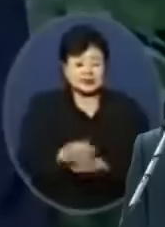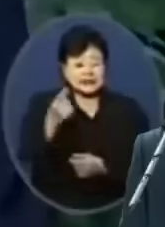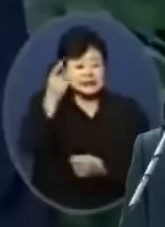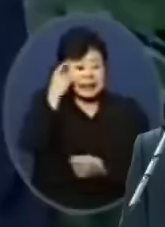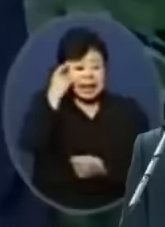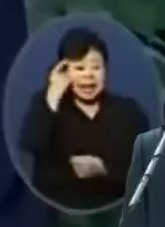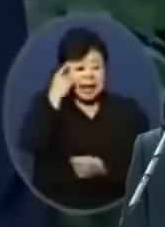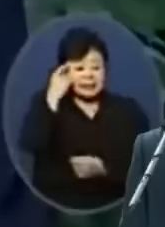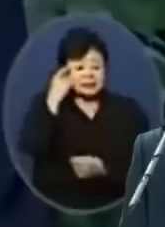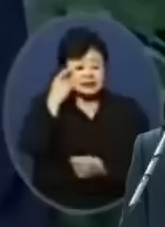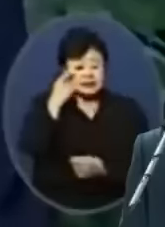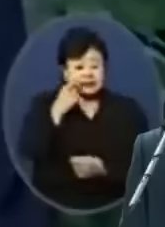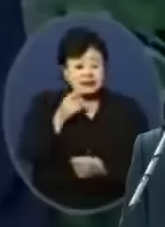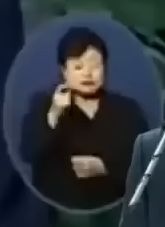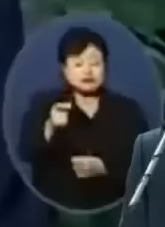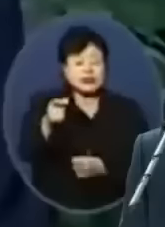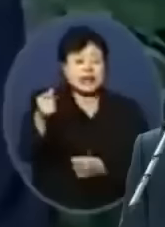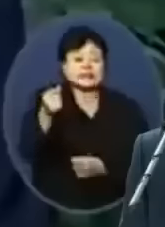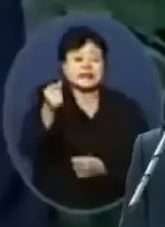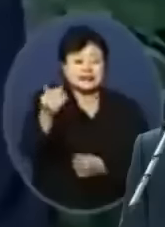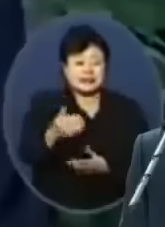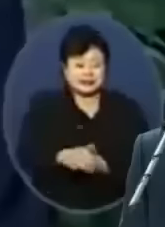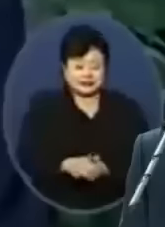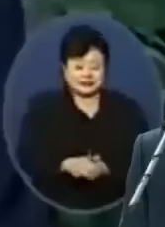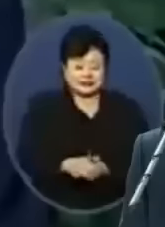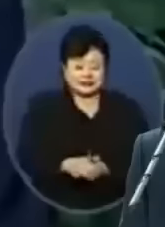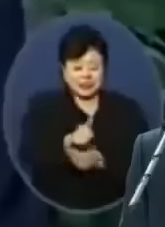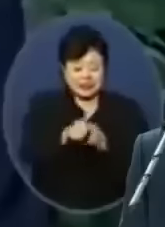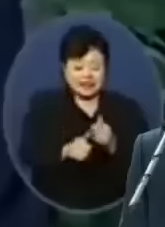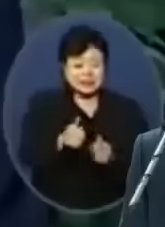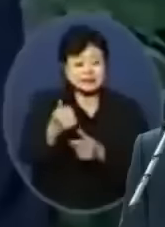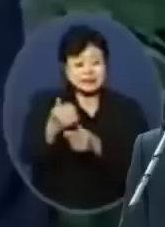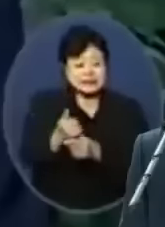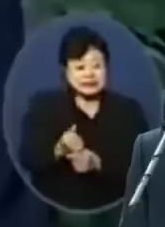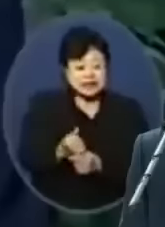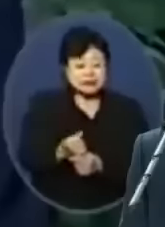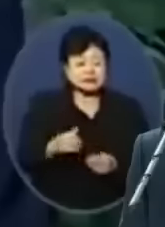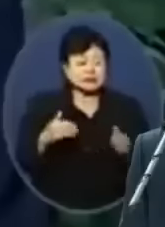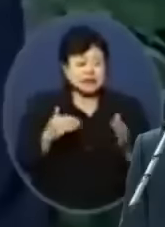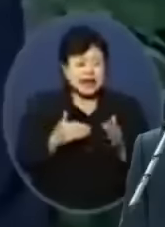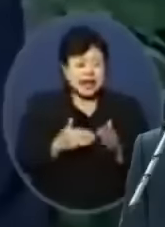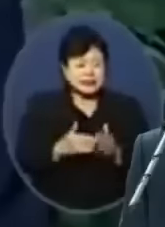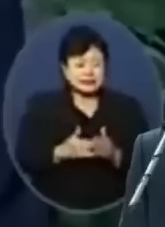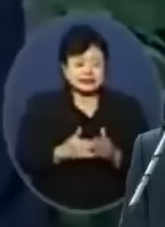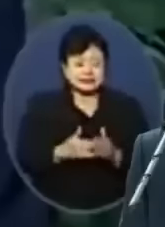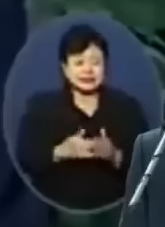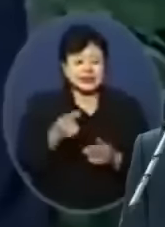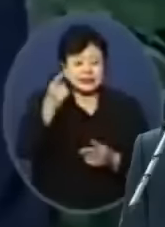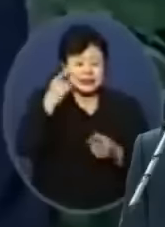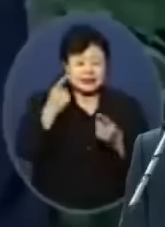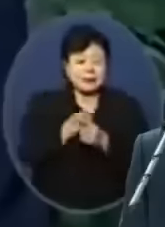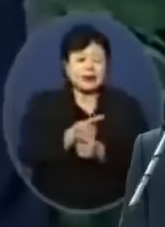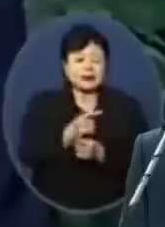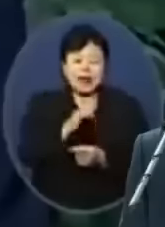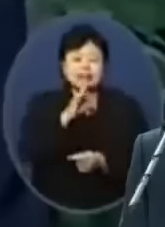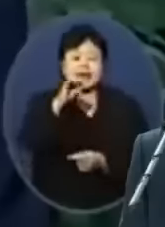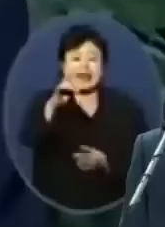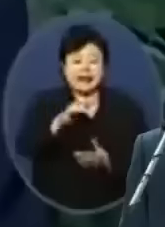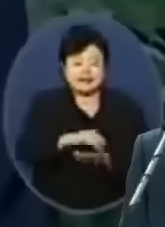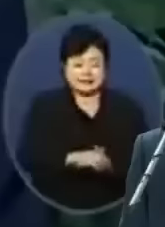생각을 굳게 먹어야 되는 것입니다. 하나님을 의지했으면 끝까지 생각이 바꾸어지면 안 되는